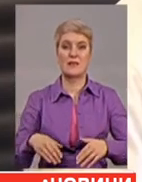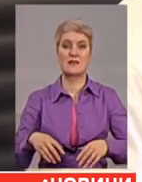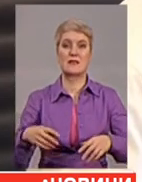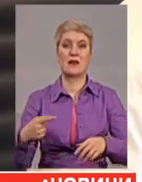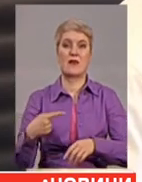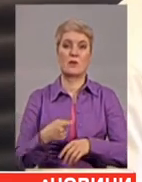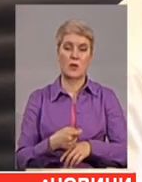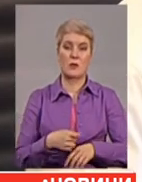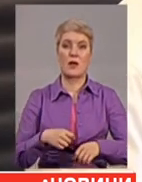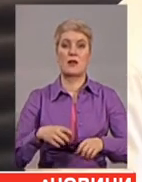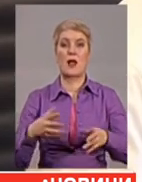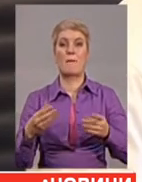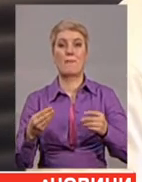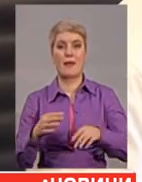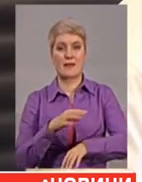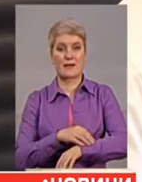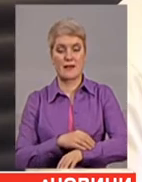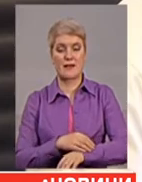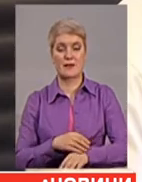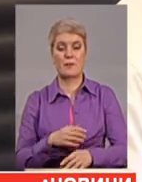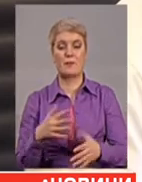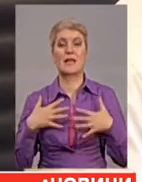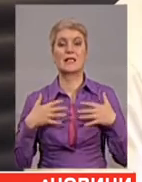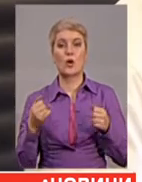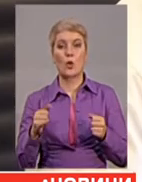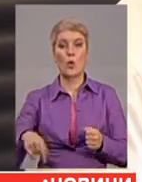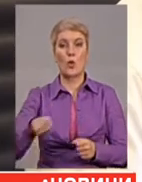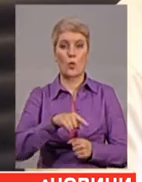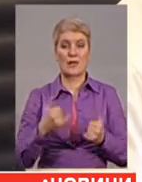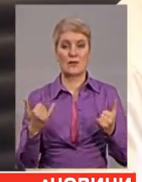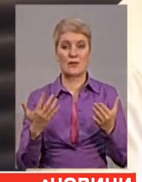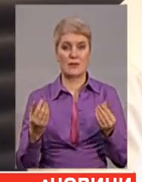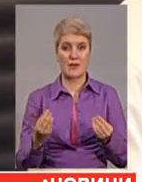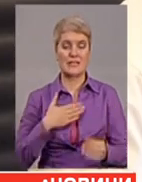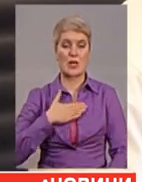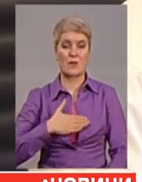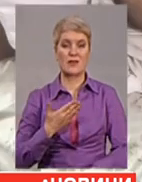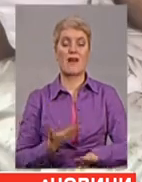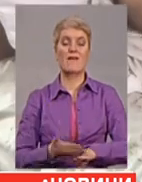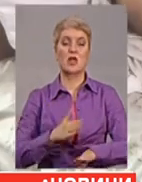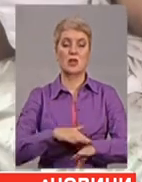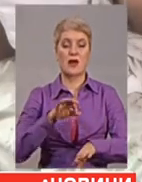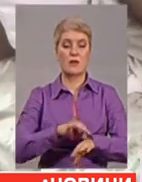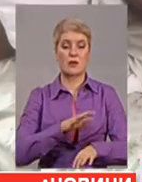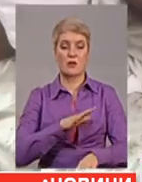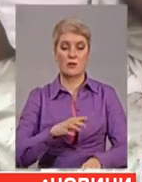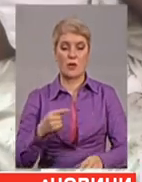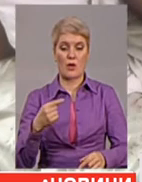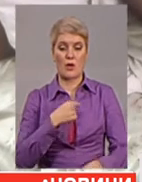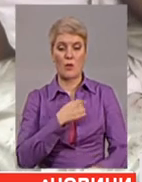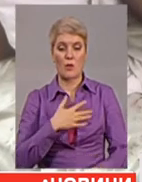та м'які тканини. Стан здоров'я у них на сьогоднішній день задовільний, важких хворих не було. Поранення,